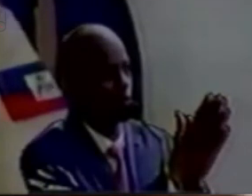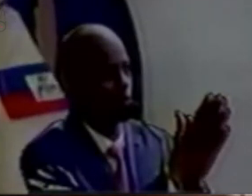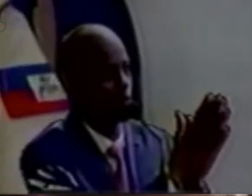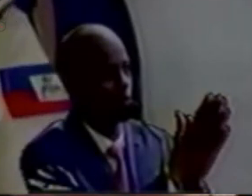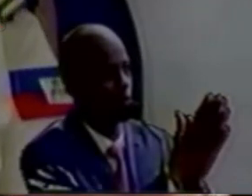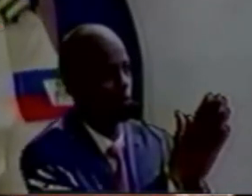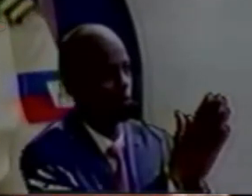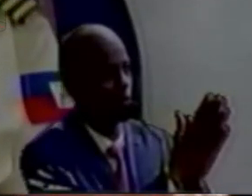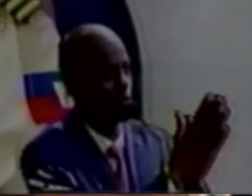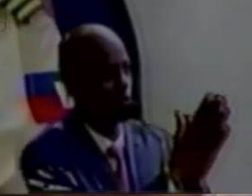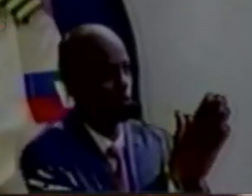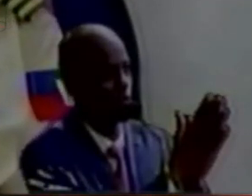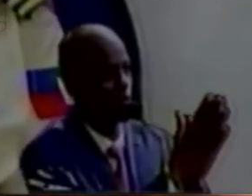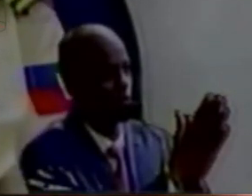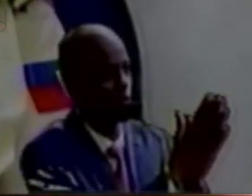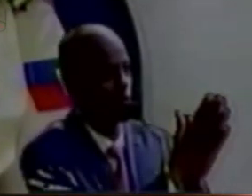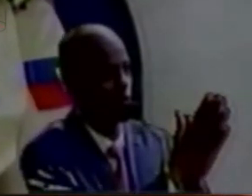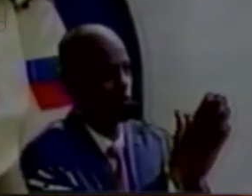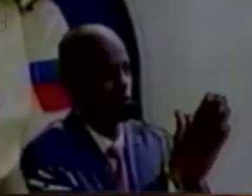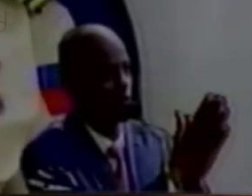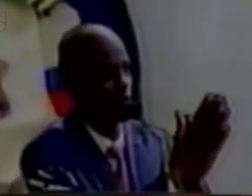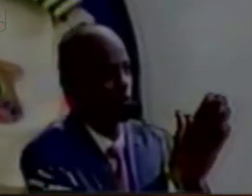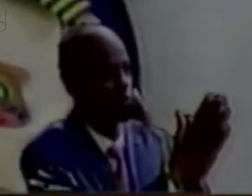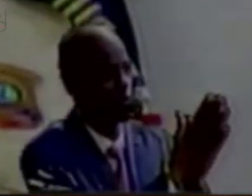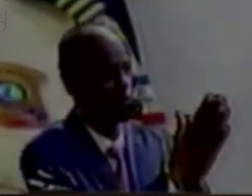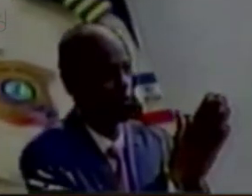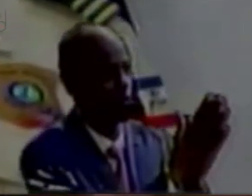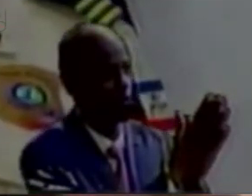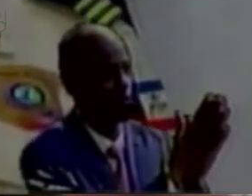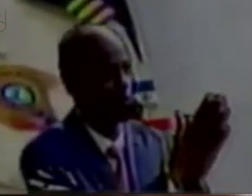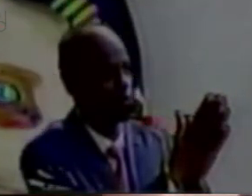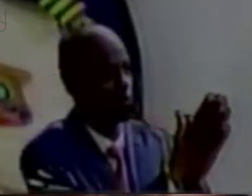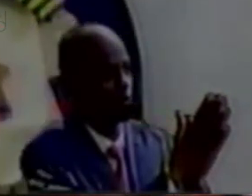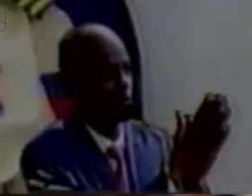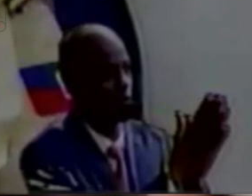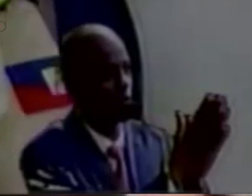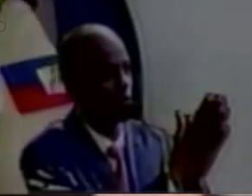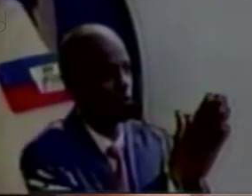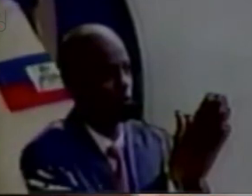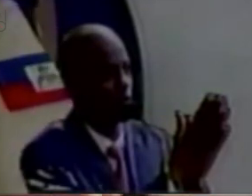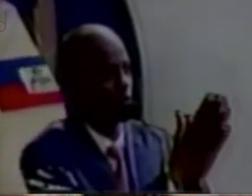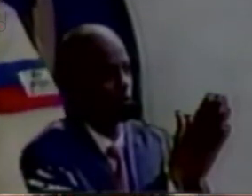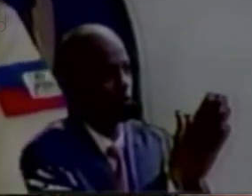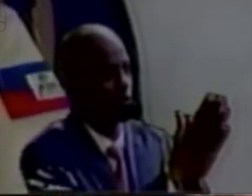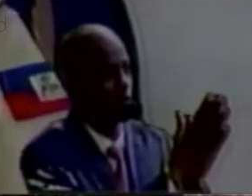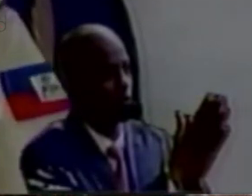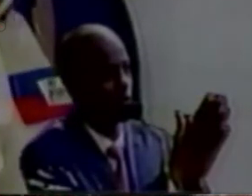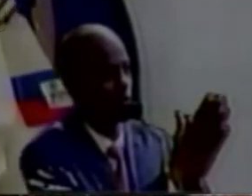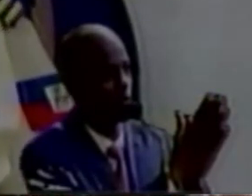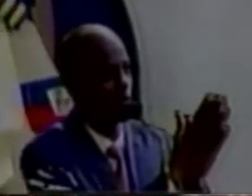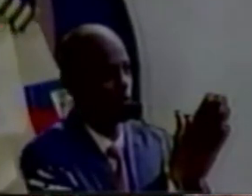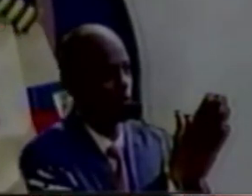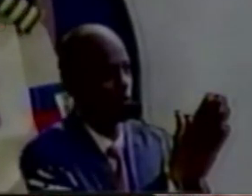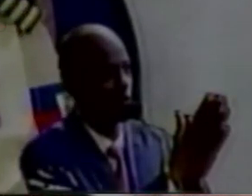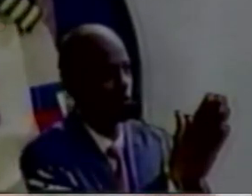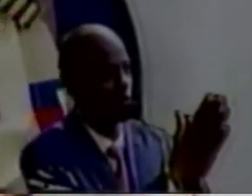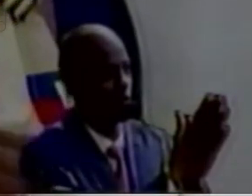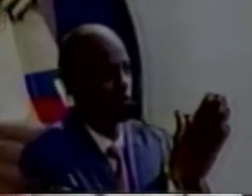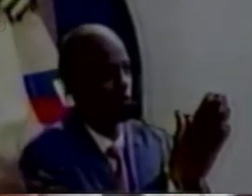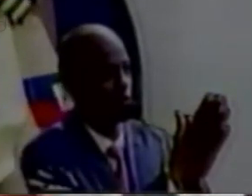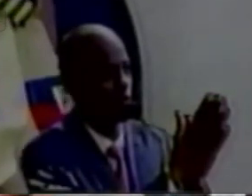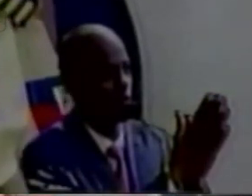qui pourrait aller dans le Grand Sud. La fait coordination pour acheminer dans le Grand Sud là, sous plan